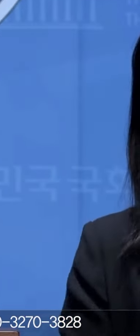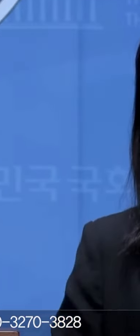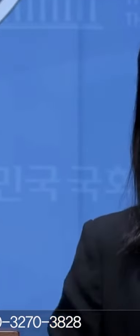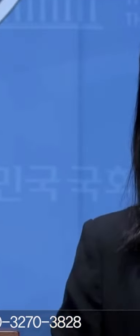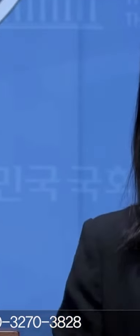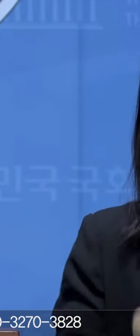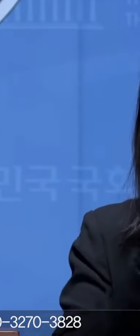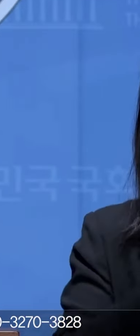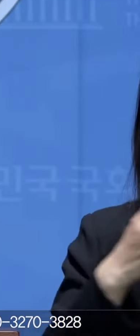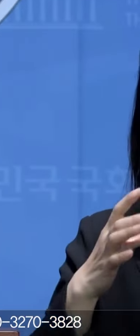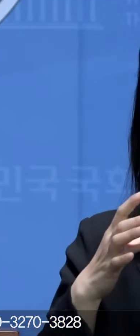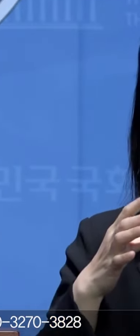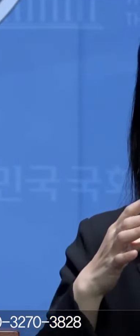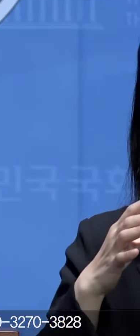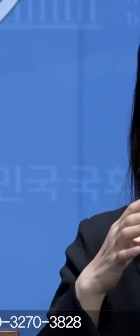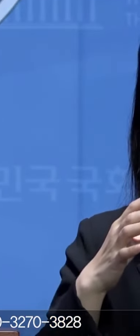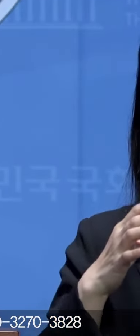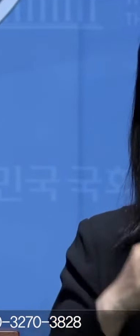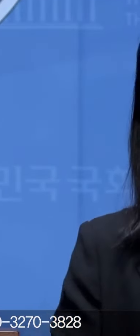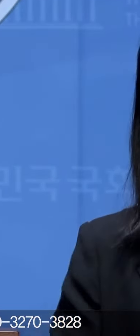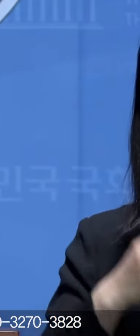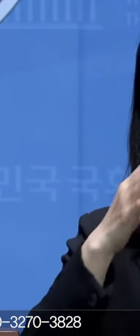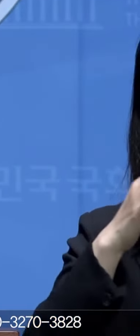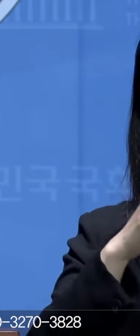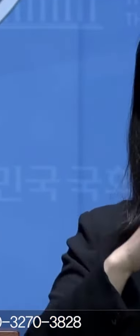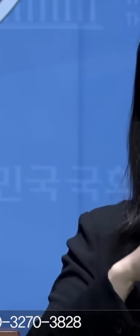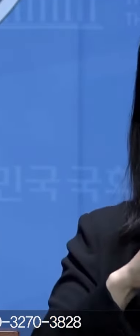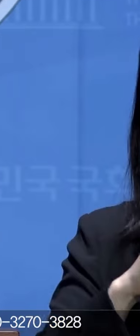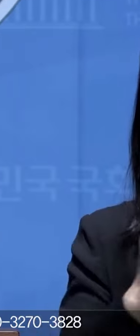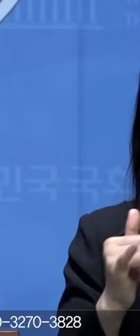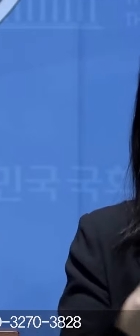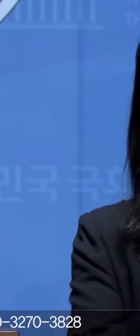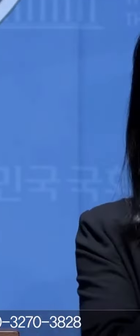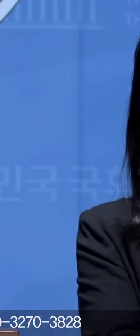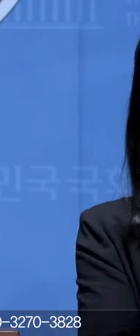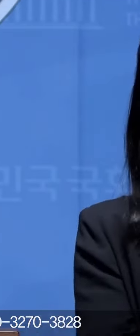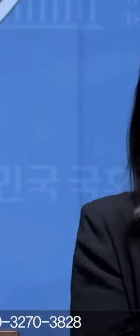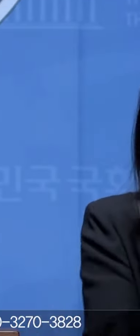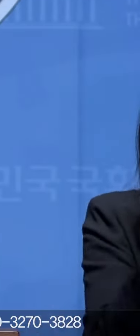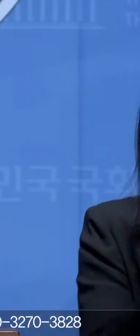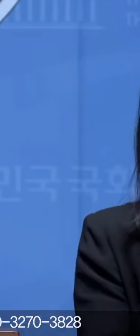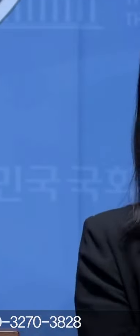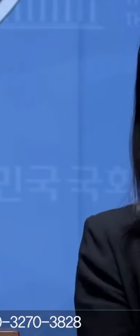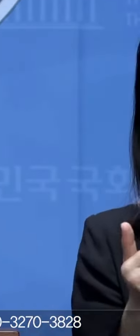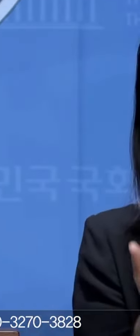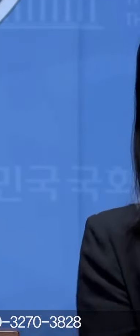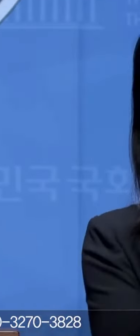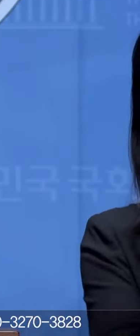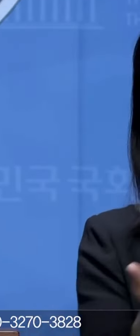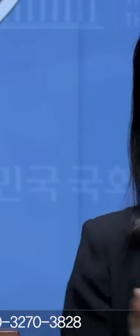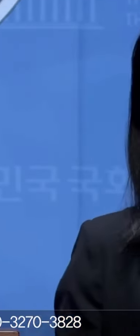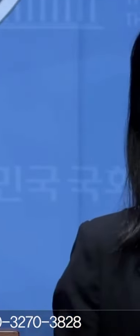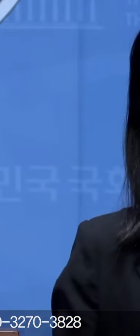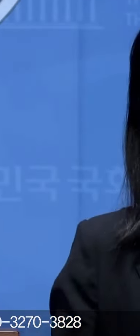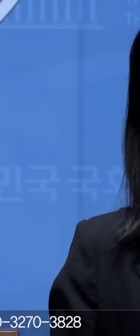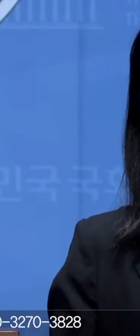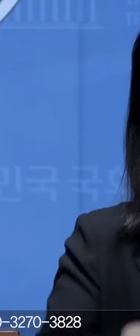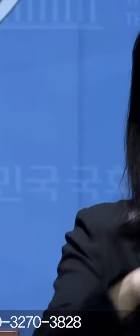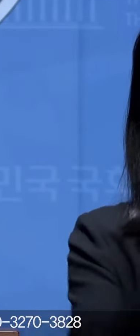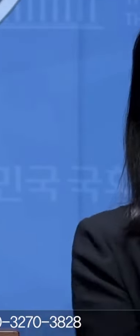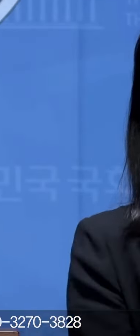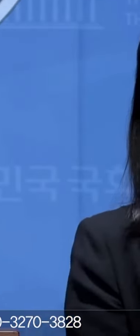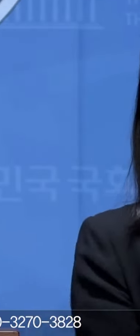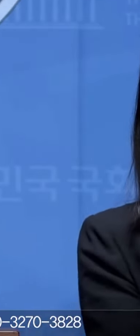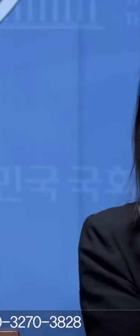공화국은 나라의 주인이 대통령이 아니라 국민이라는 것입니다 공화제를 뒷받침하는 것은